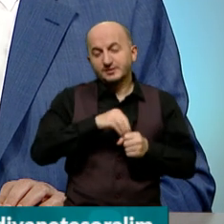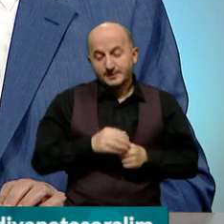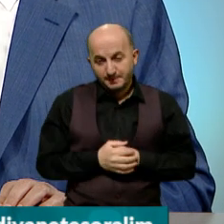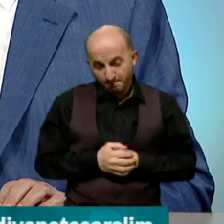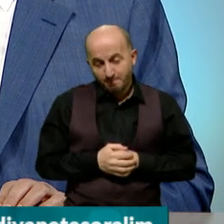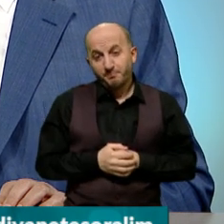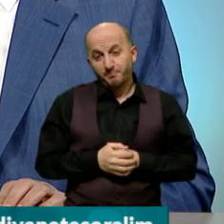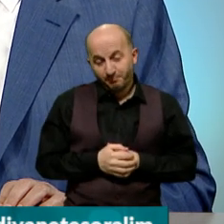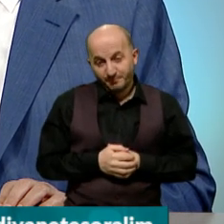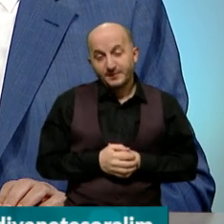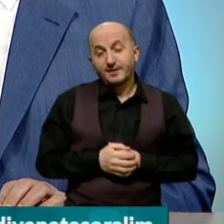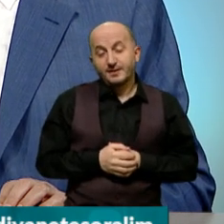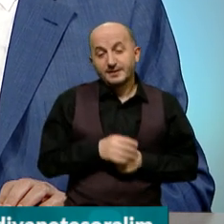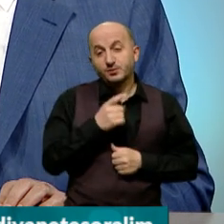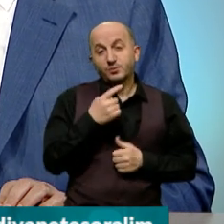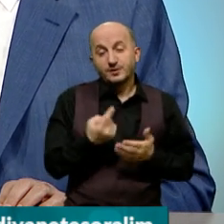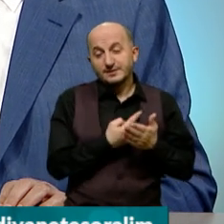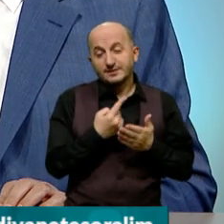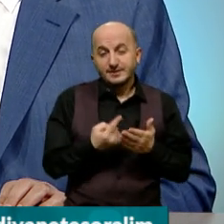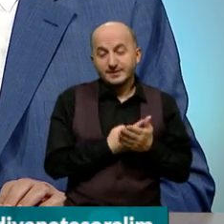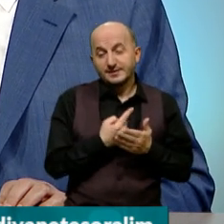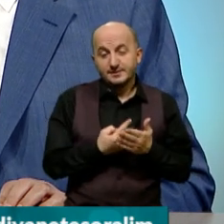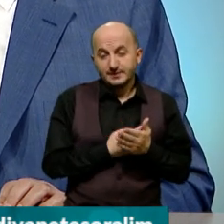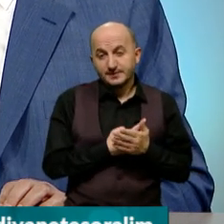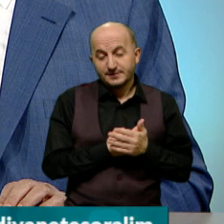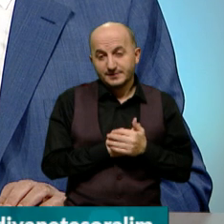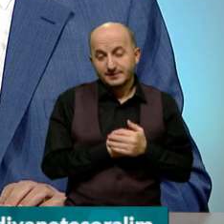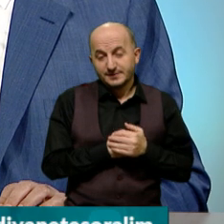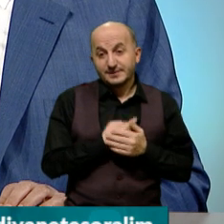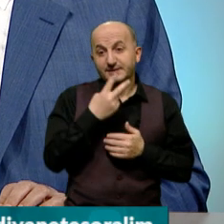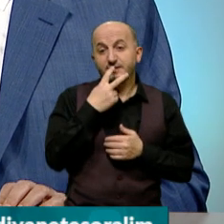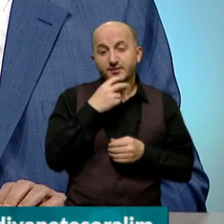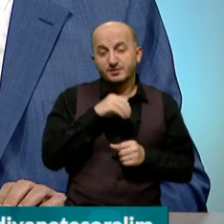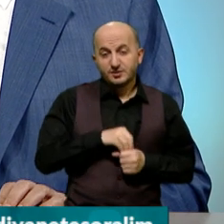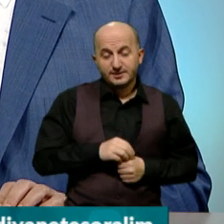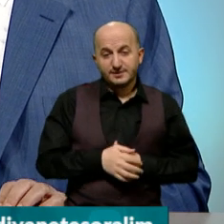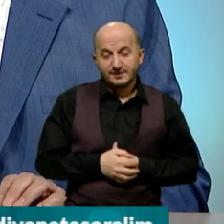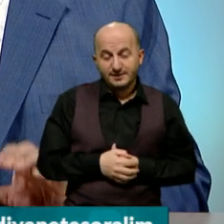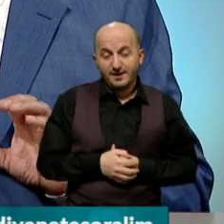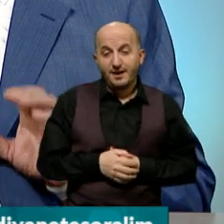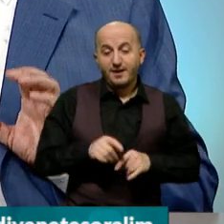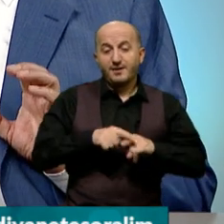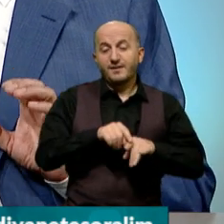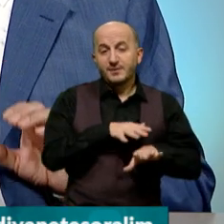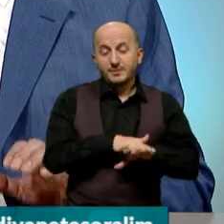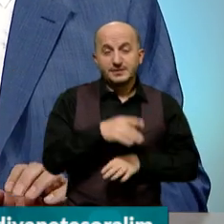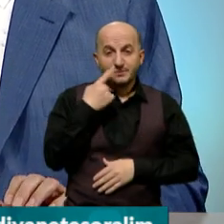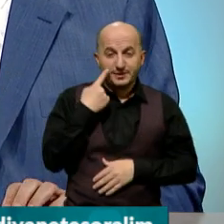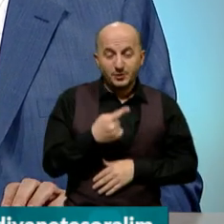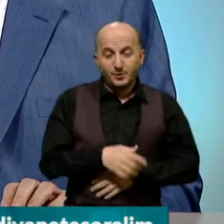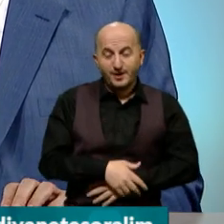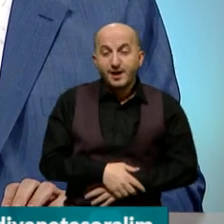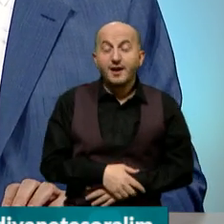2 yıl çocuklarını Kur'an-ı Kerim havleyni kamileyni diyor. 2 yıl içerisinde Hanefi mezhebine göre Furkan